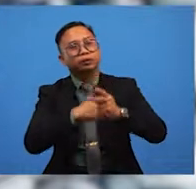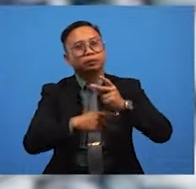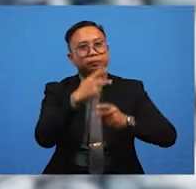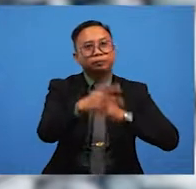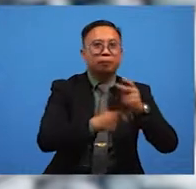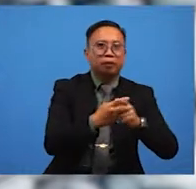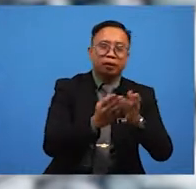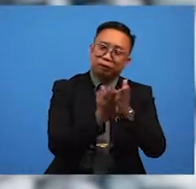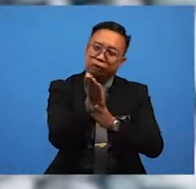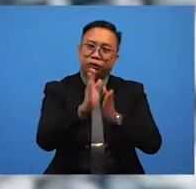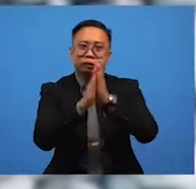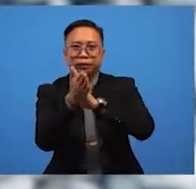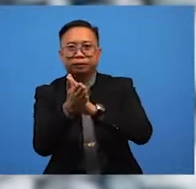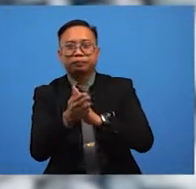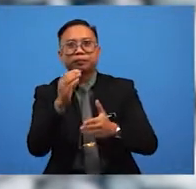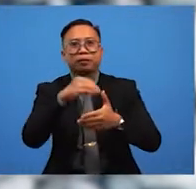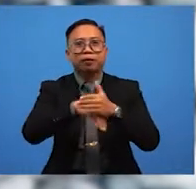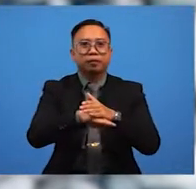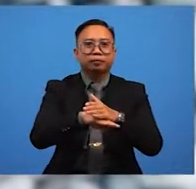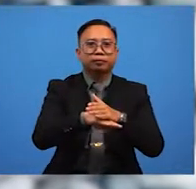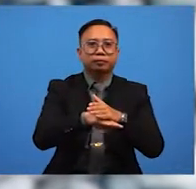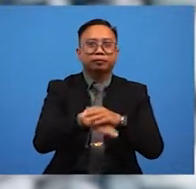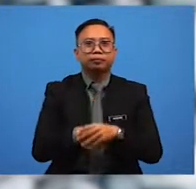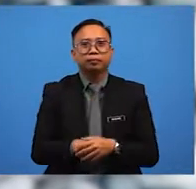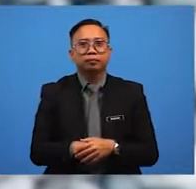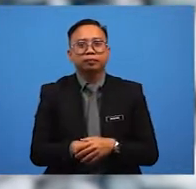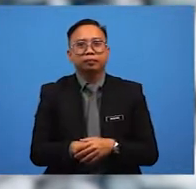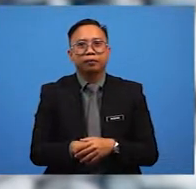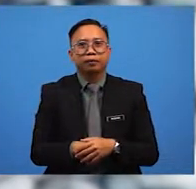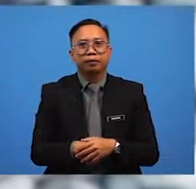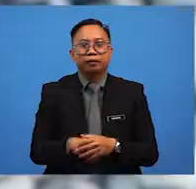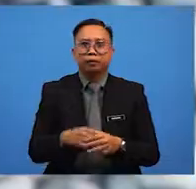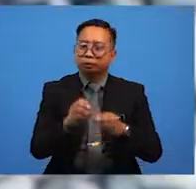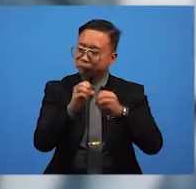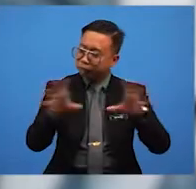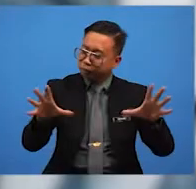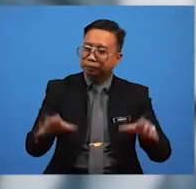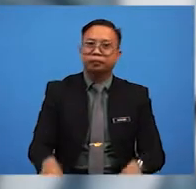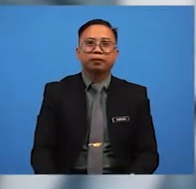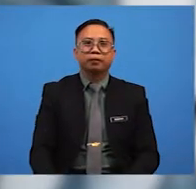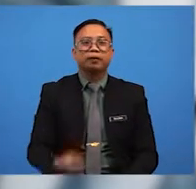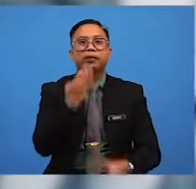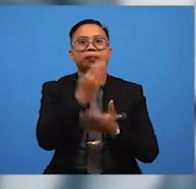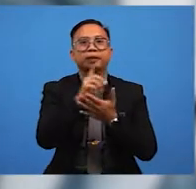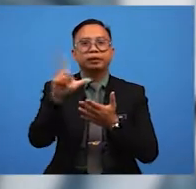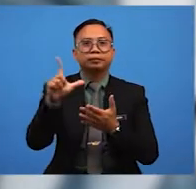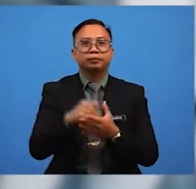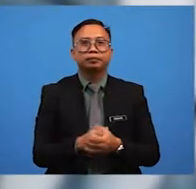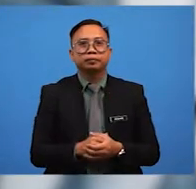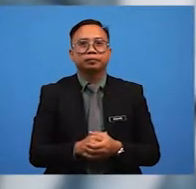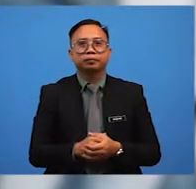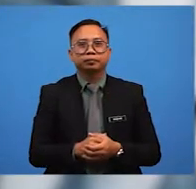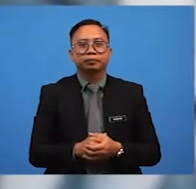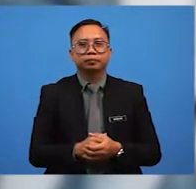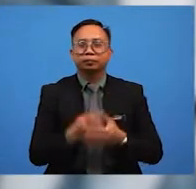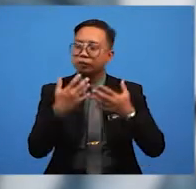biologi terus berlaku dan batuan itu retak dan akhirnya pecah. Baiklah, murid-murid. Kita